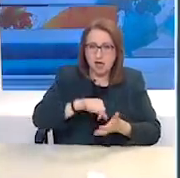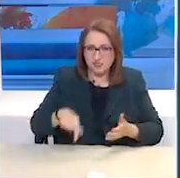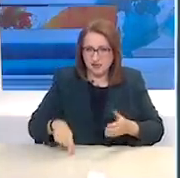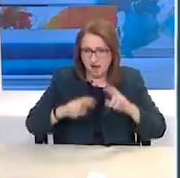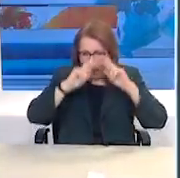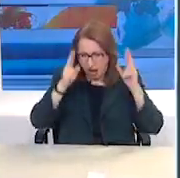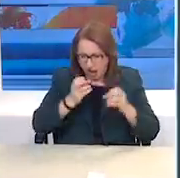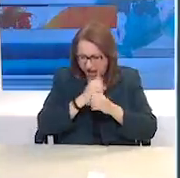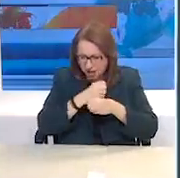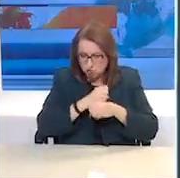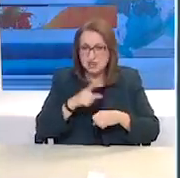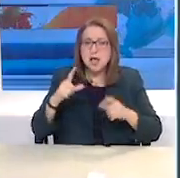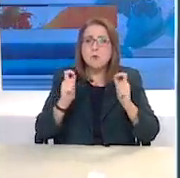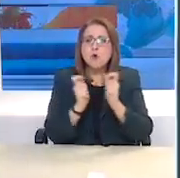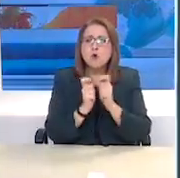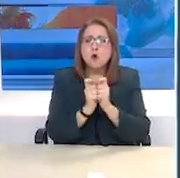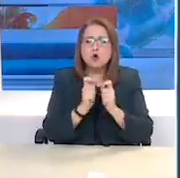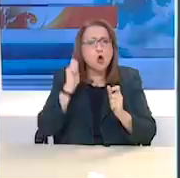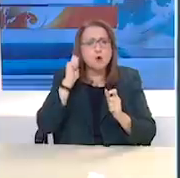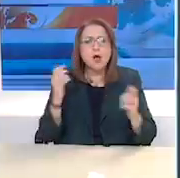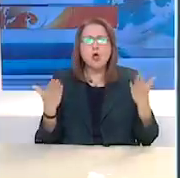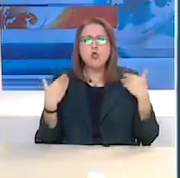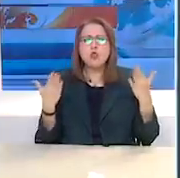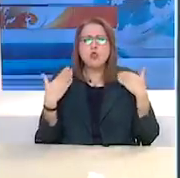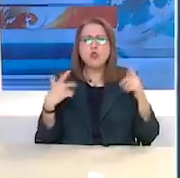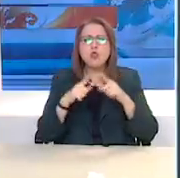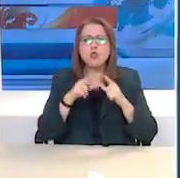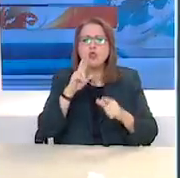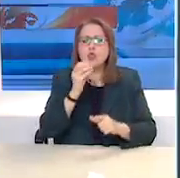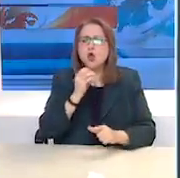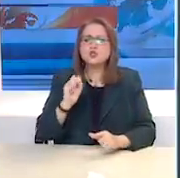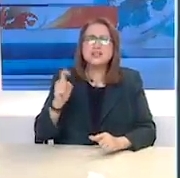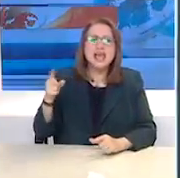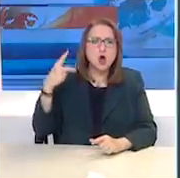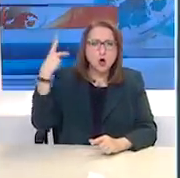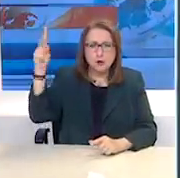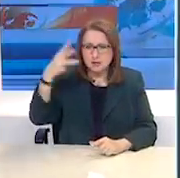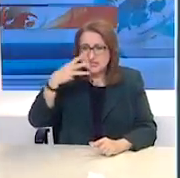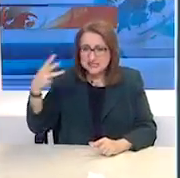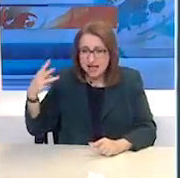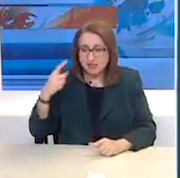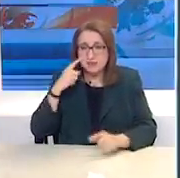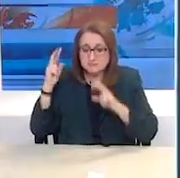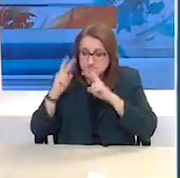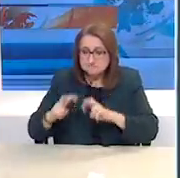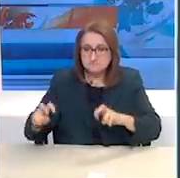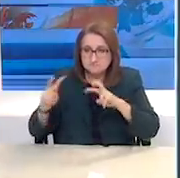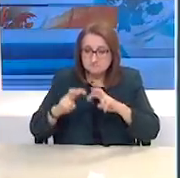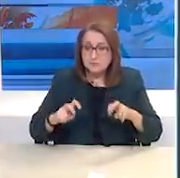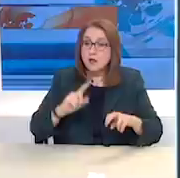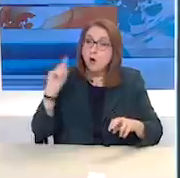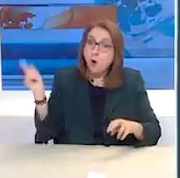από το Δροσερό και από την περιοχή του Τόπιρου. και τα 326 δείγματα μετά τις